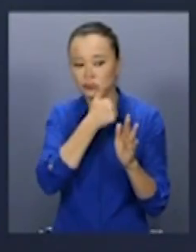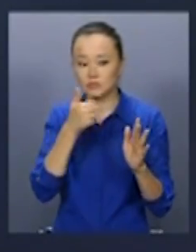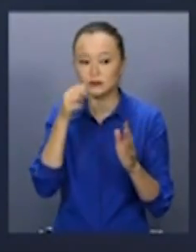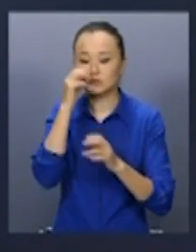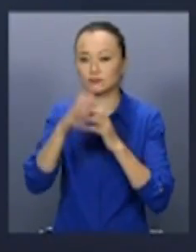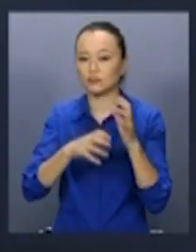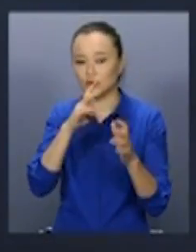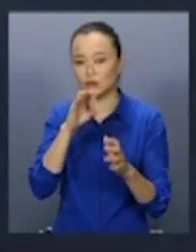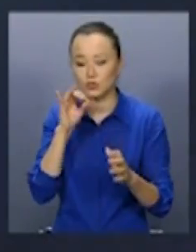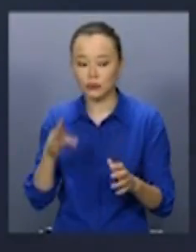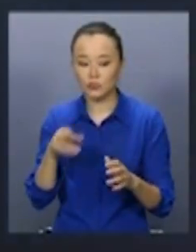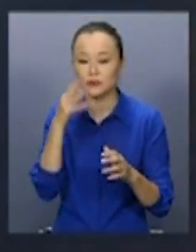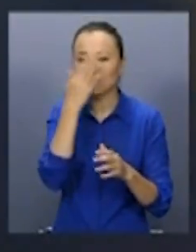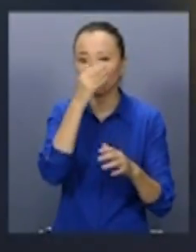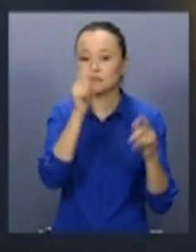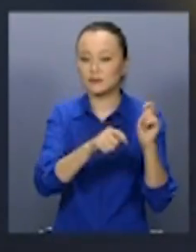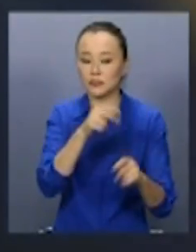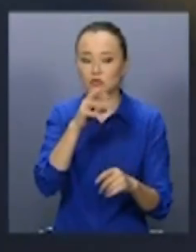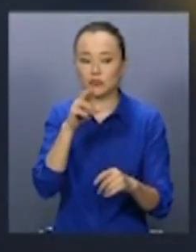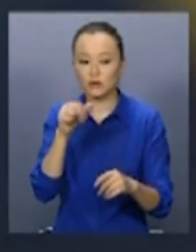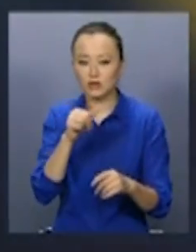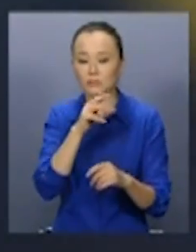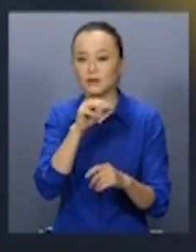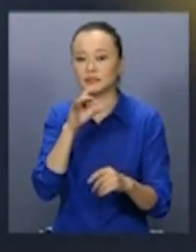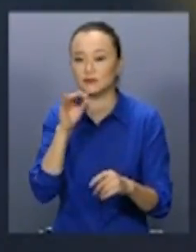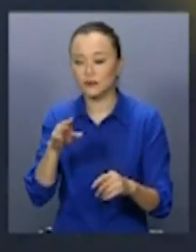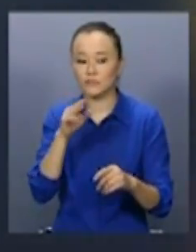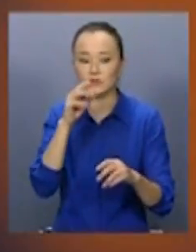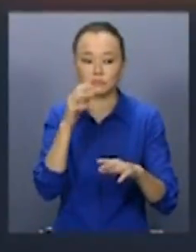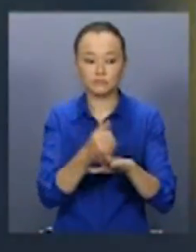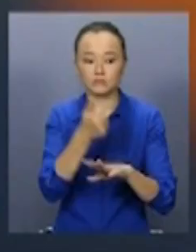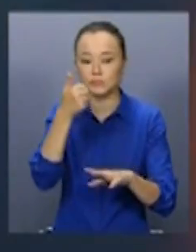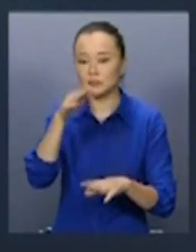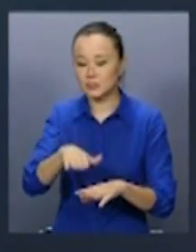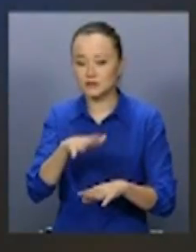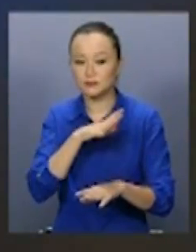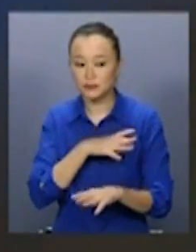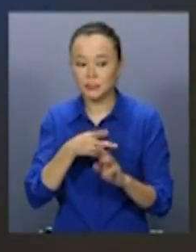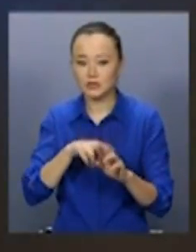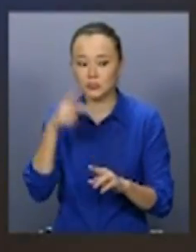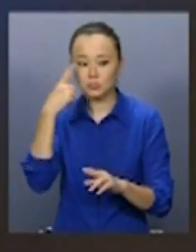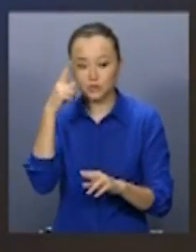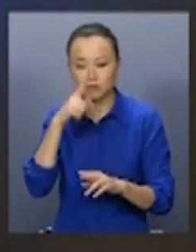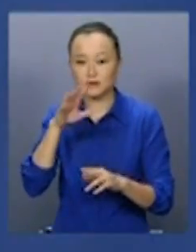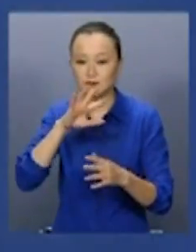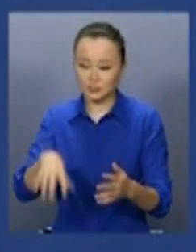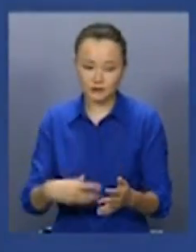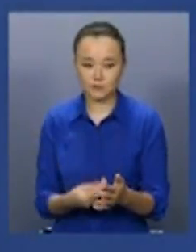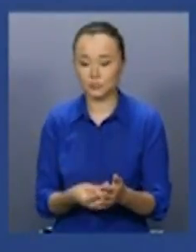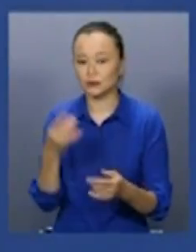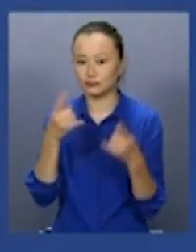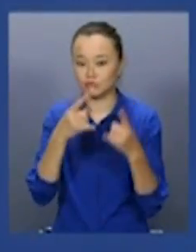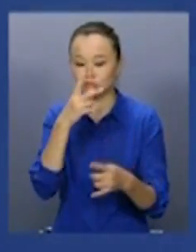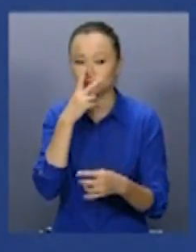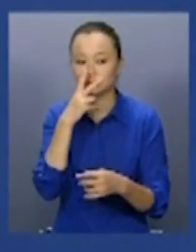халықаралық Нью-Йорк мультфильмдер фестивалінде «Кола Проксиноскоп» жүлдесін жеңіп алды. Аталмыш мультфильм хикая әлі күнге дейін